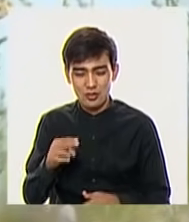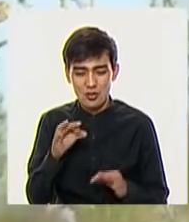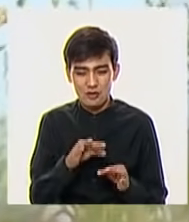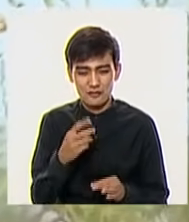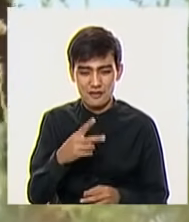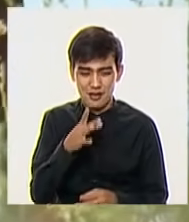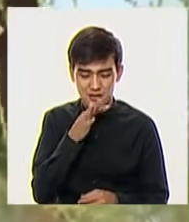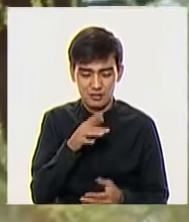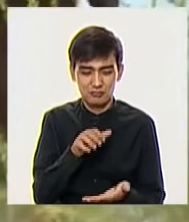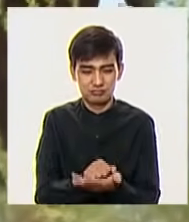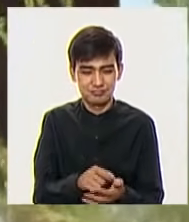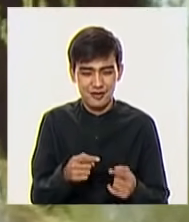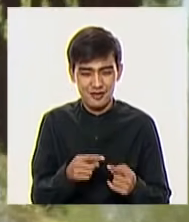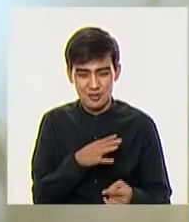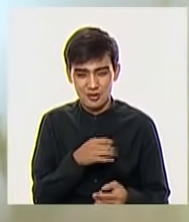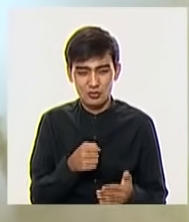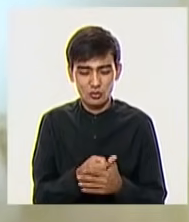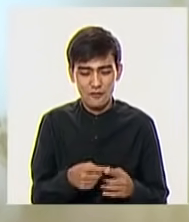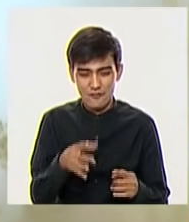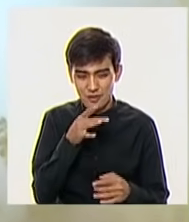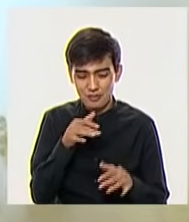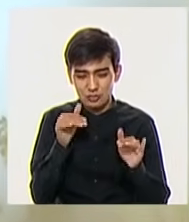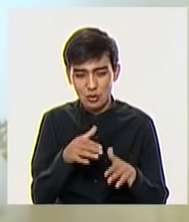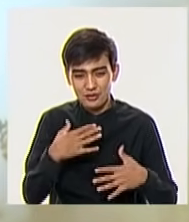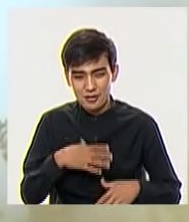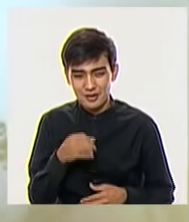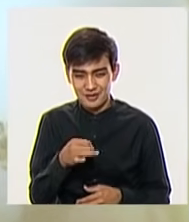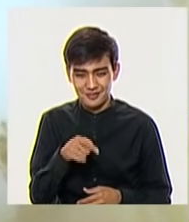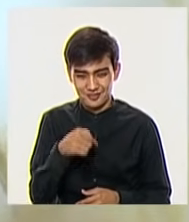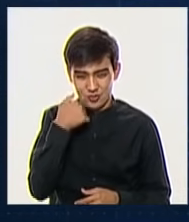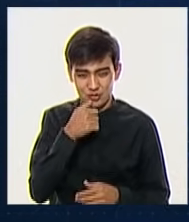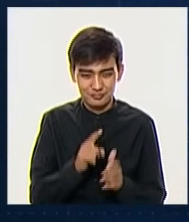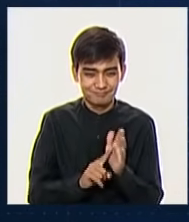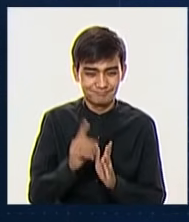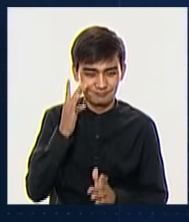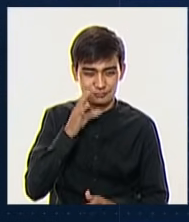алған болып шықты. Бірақ содан бері телімге тиіспей, тек биыл ғана шөп егуді көздеген екен.